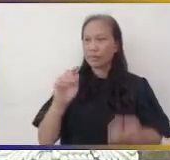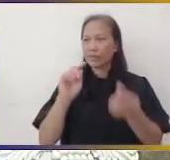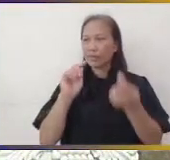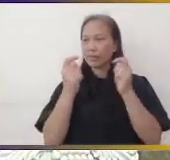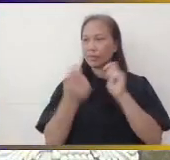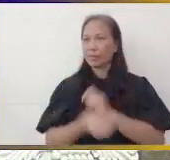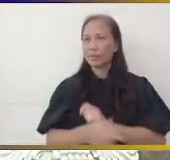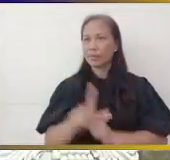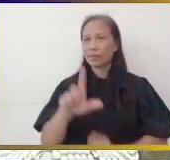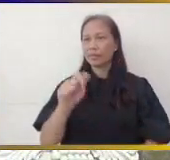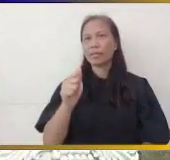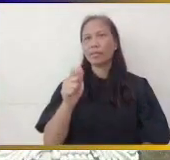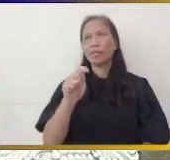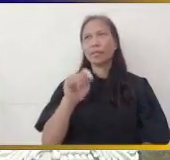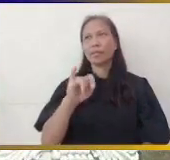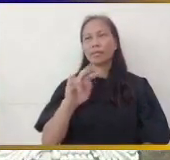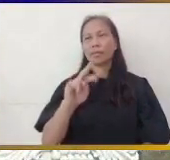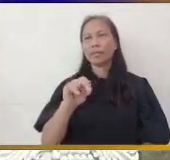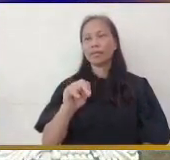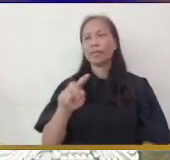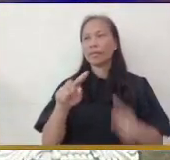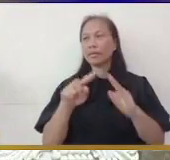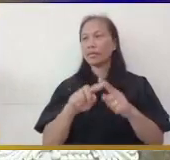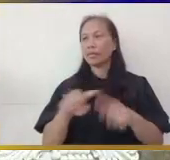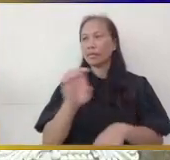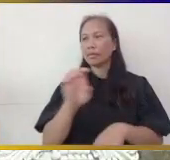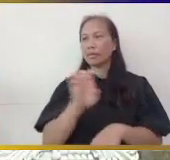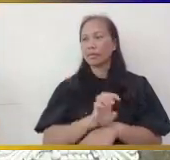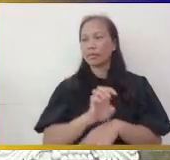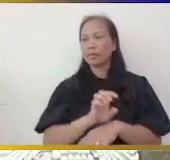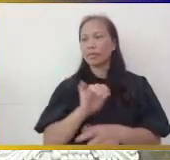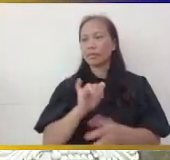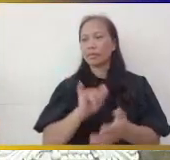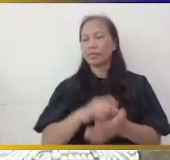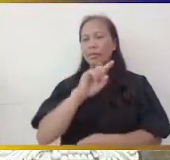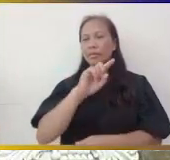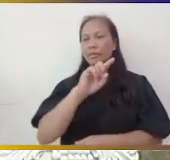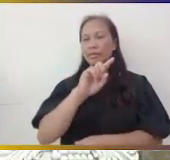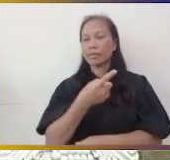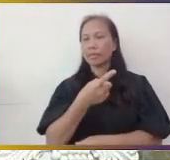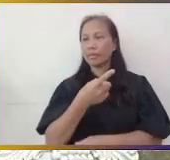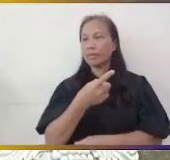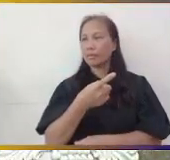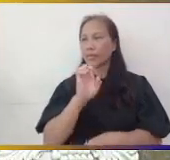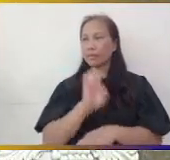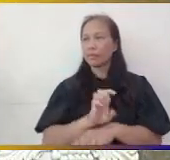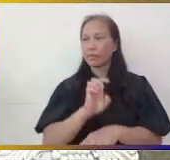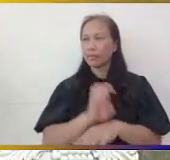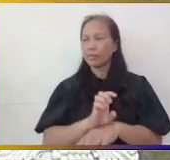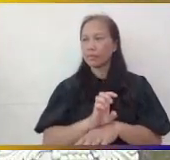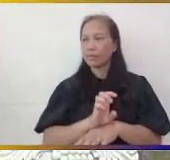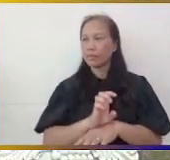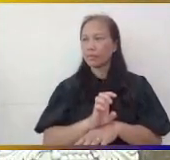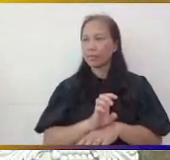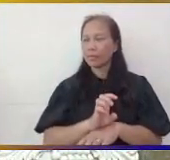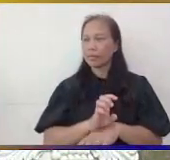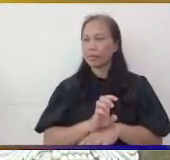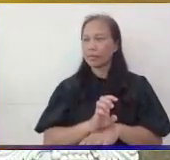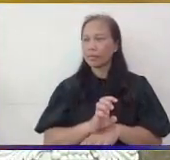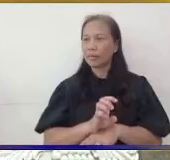tinray po yan yung first English version of the Bible and Ito po